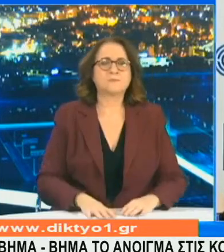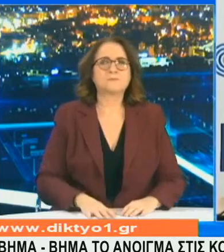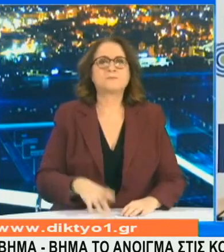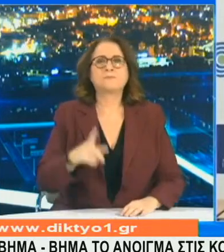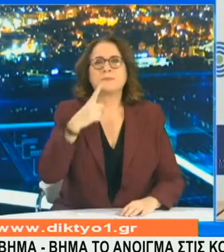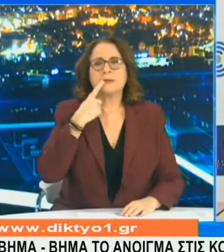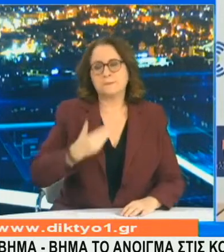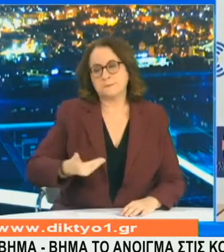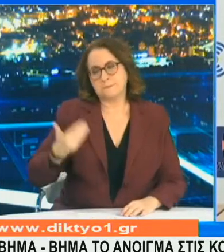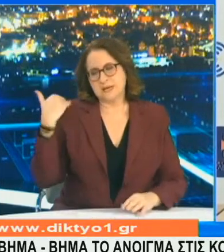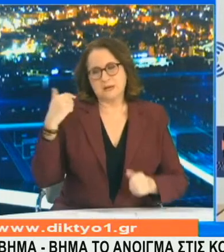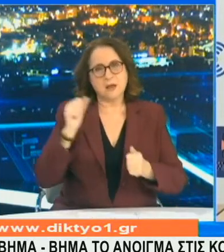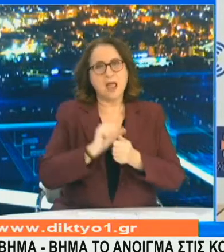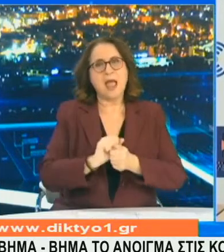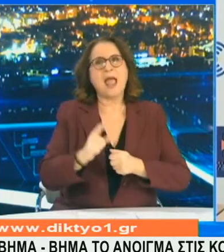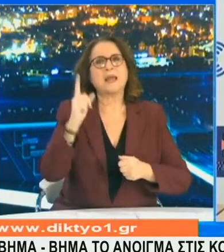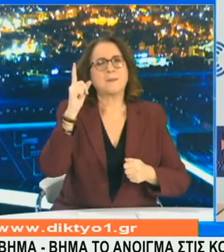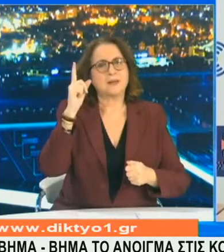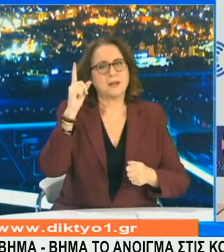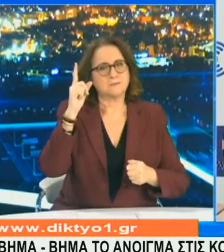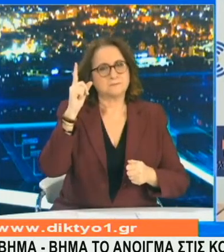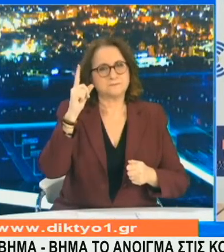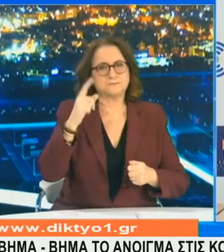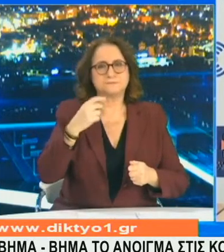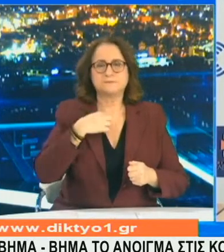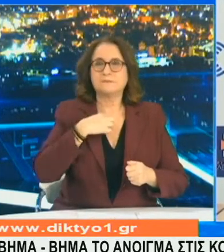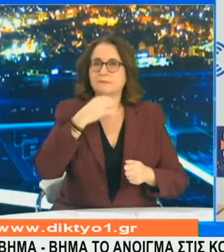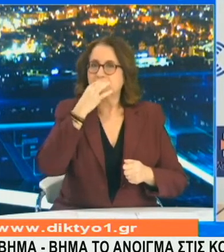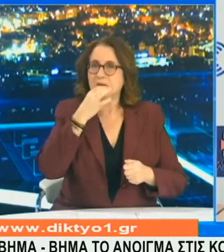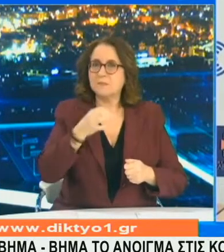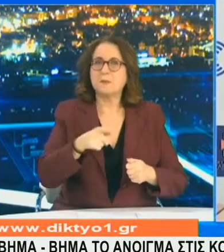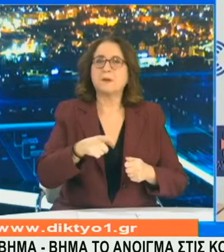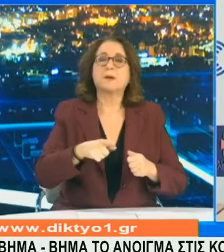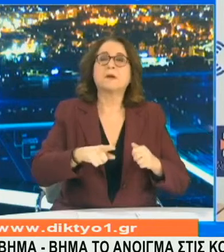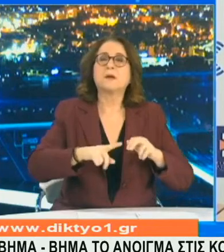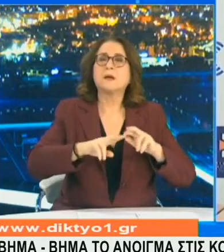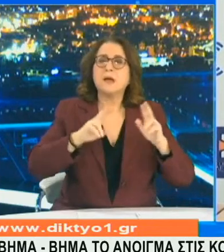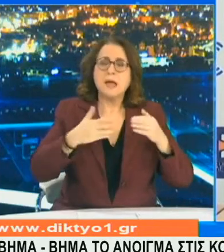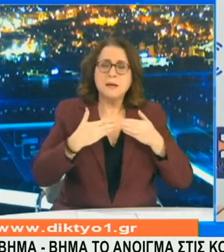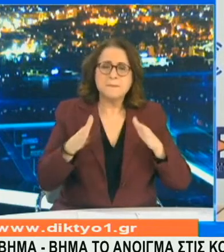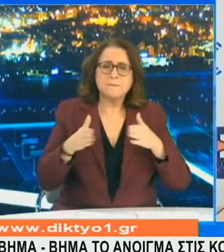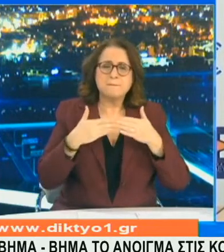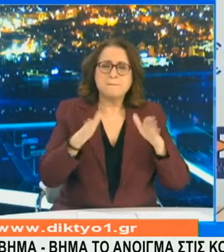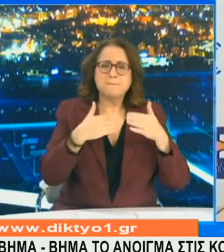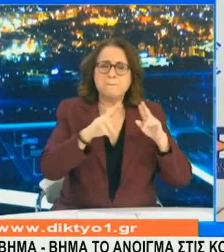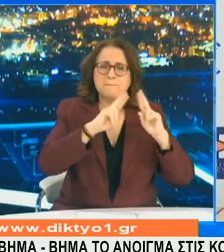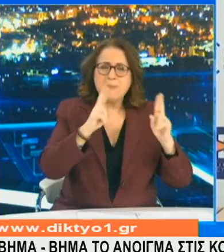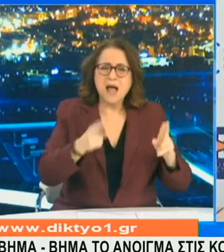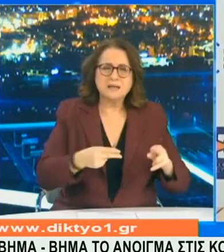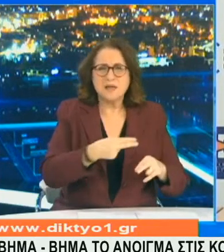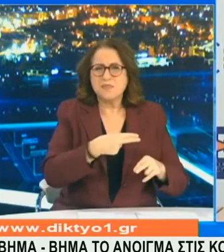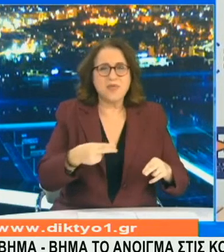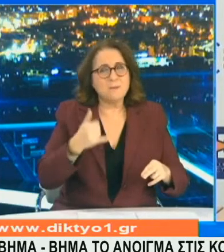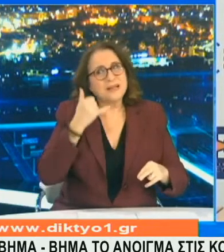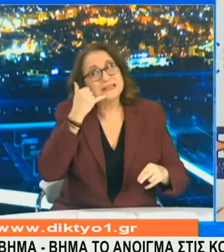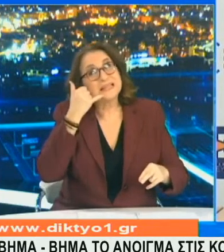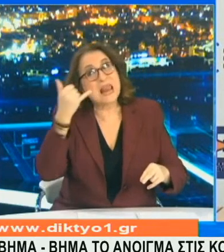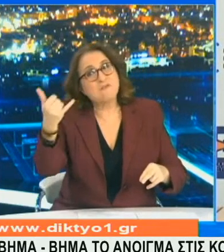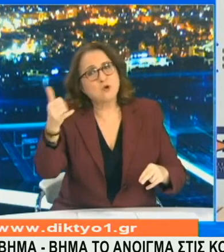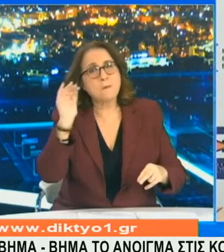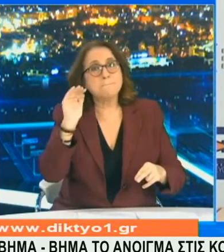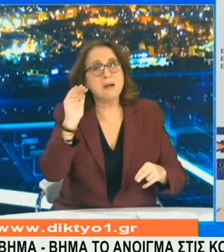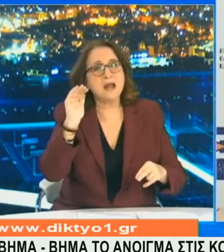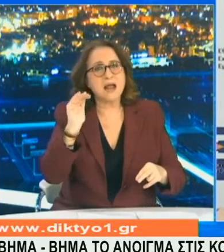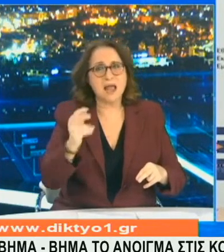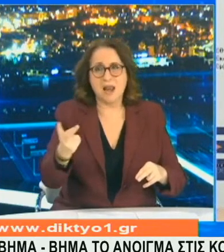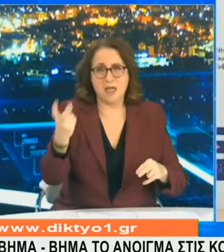είχαμε ανακοινώσει την μερική λειτουργία του λιανικού εμπορίου με τη μέθοδο Click Away, είχαμε καταλήξει εκείνη